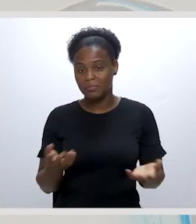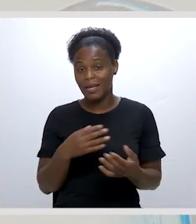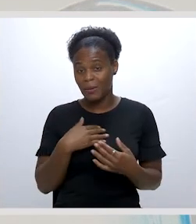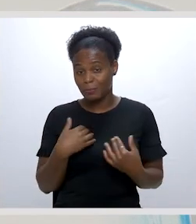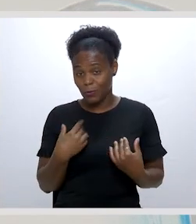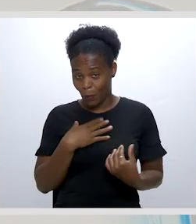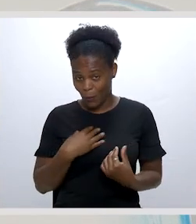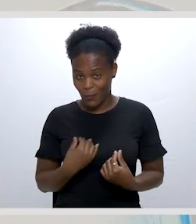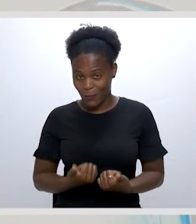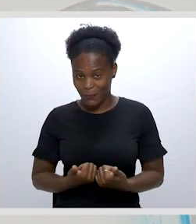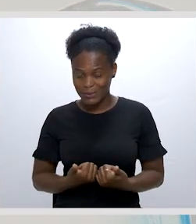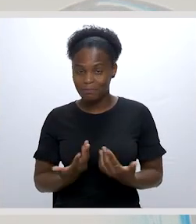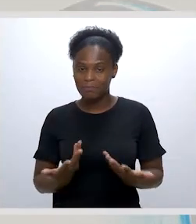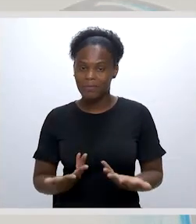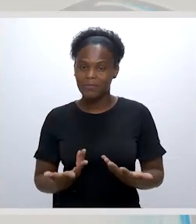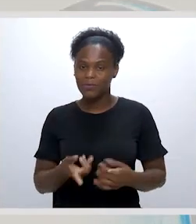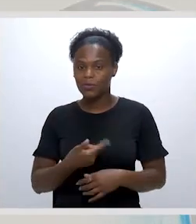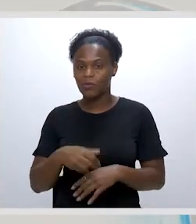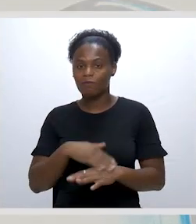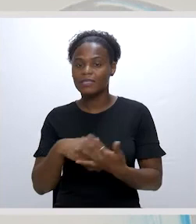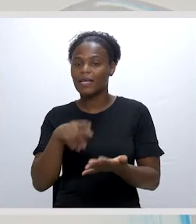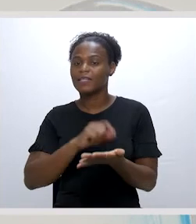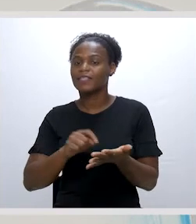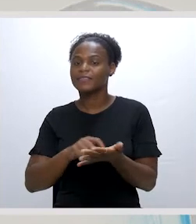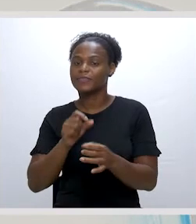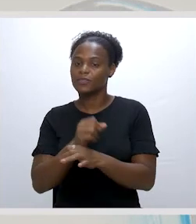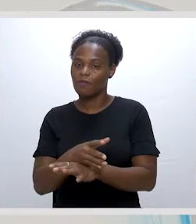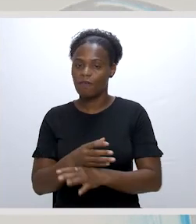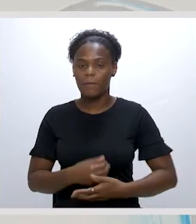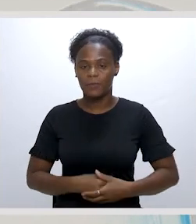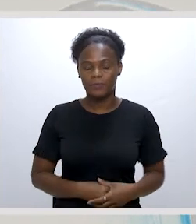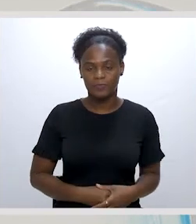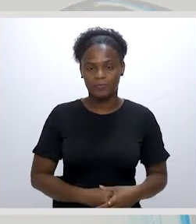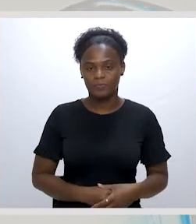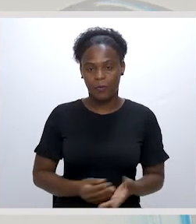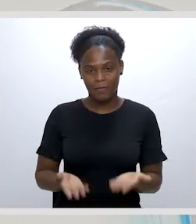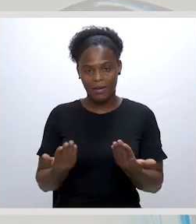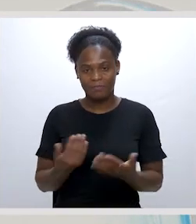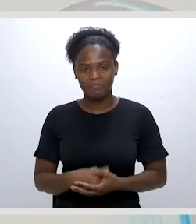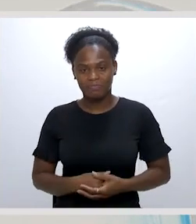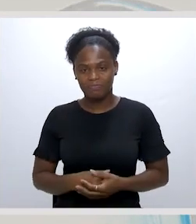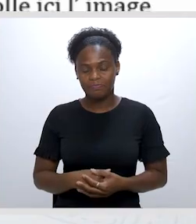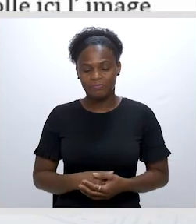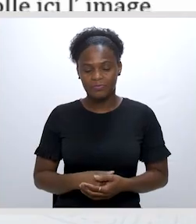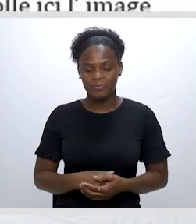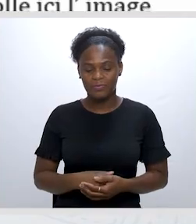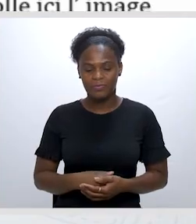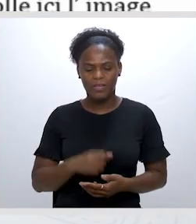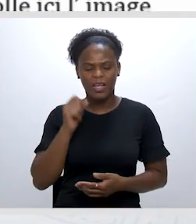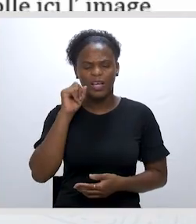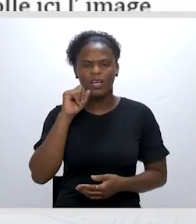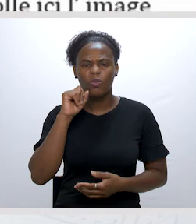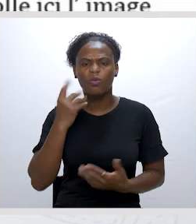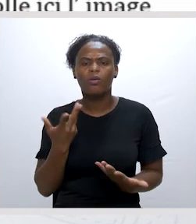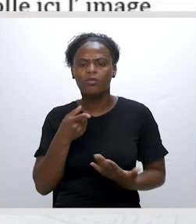j'ai aimé. Maintenant, on passe à l'exercice suivant. On y va. Quel est